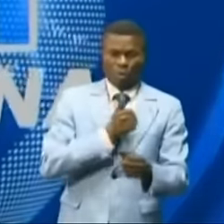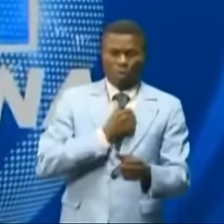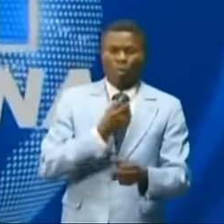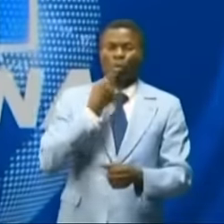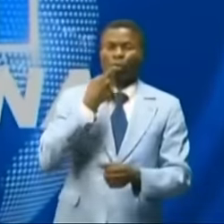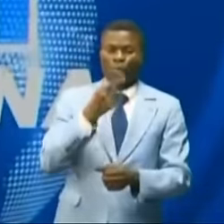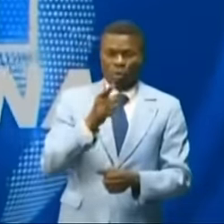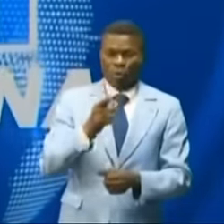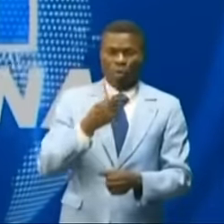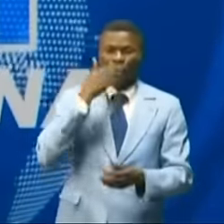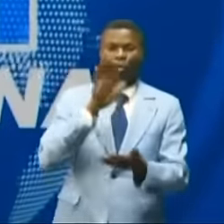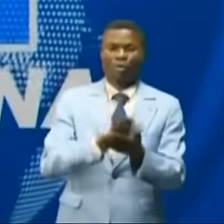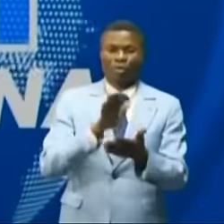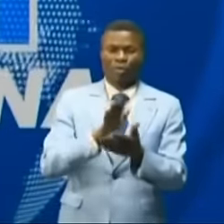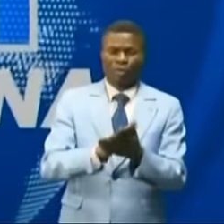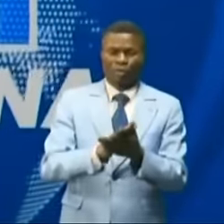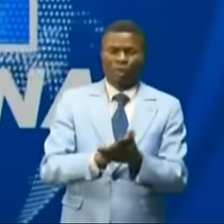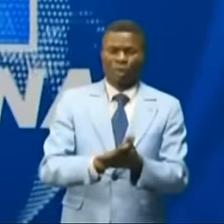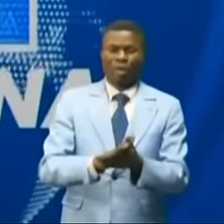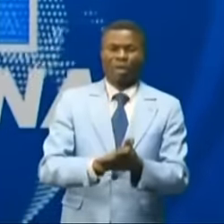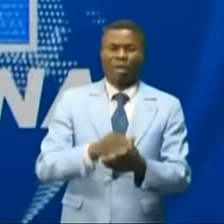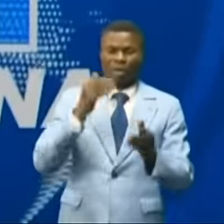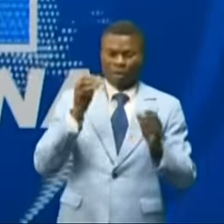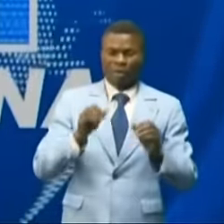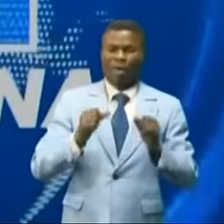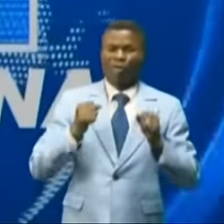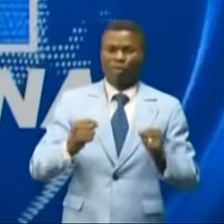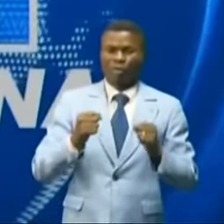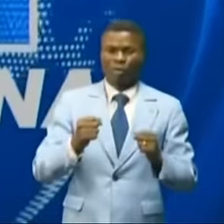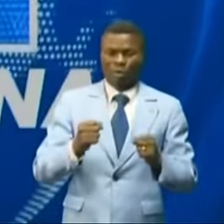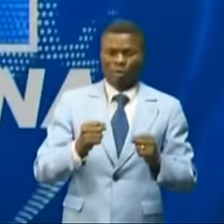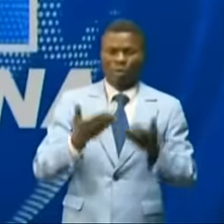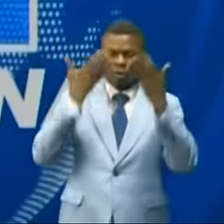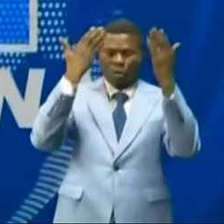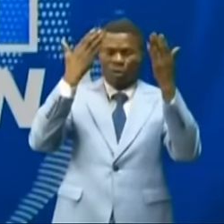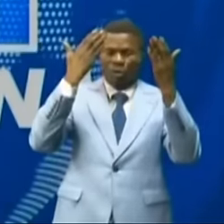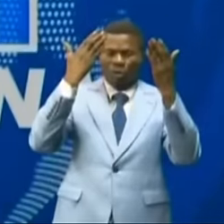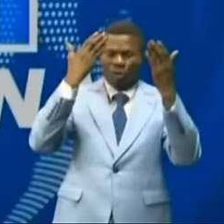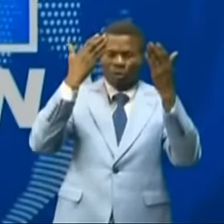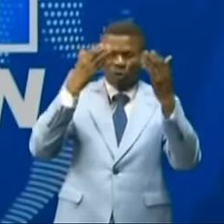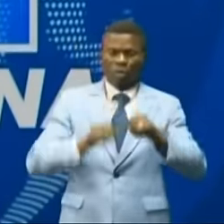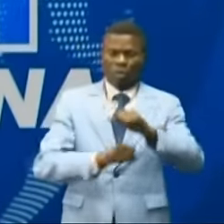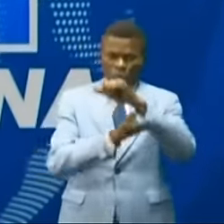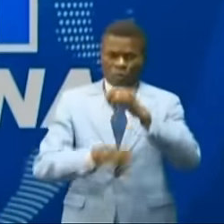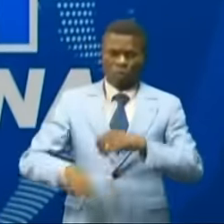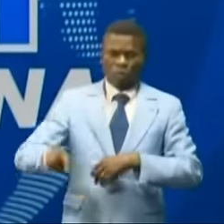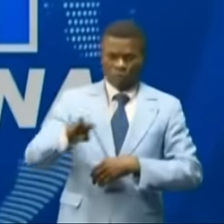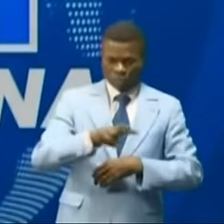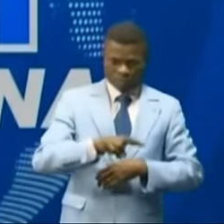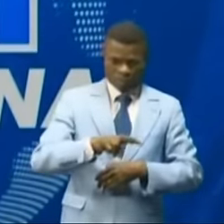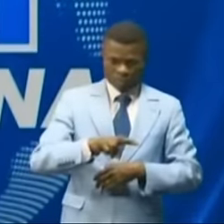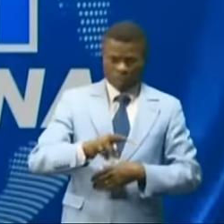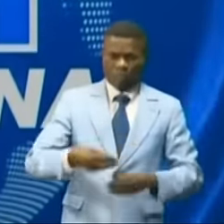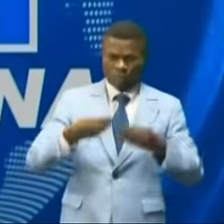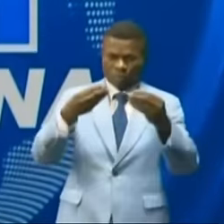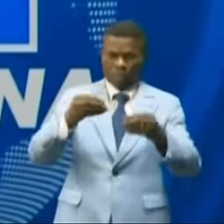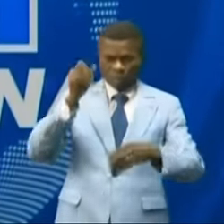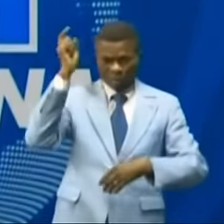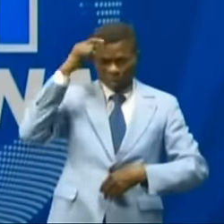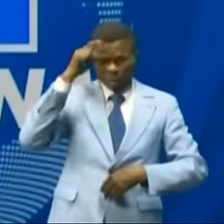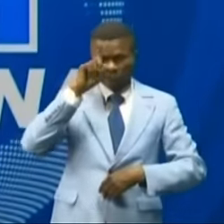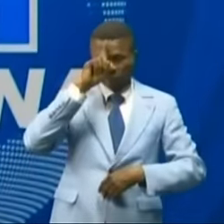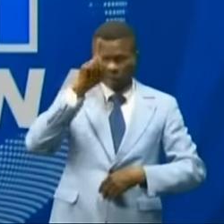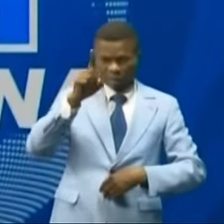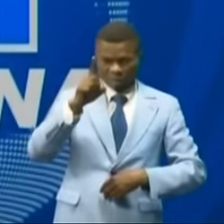adressons nos vives et chaleureuses félicitations et prions Dieu des cieux de vous accorder